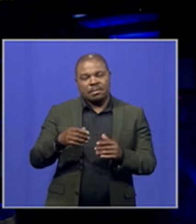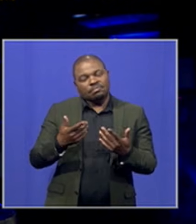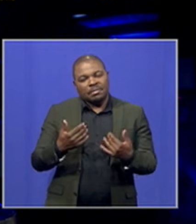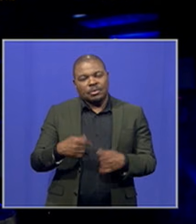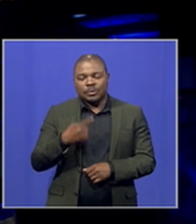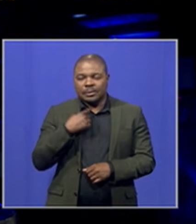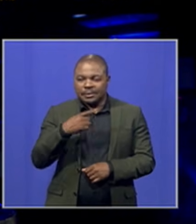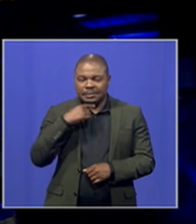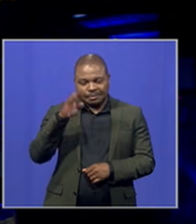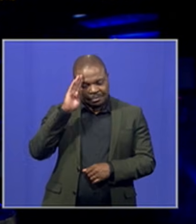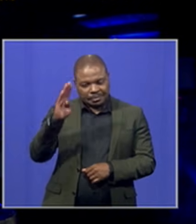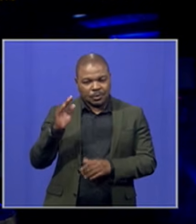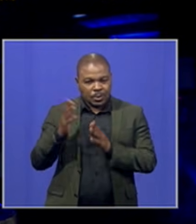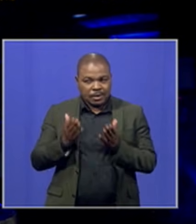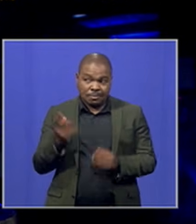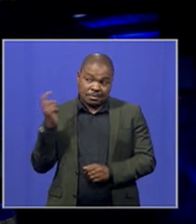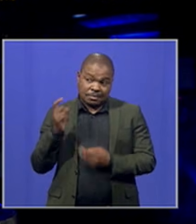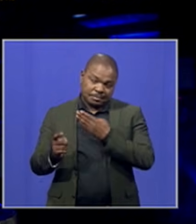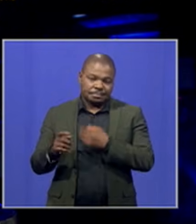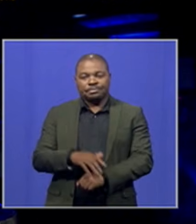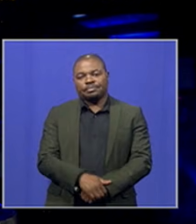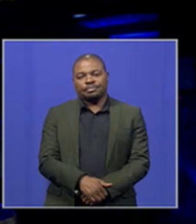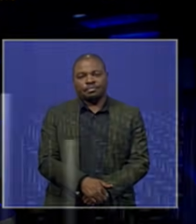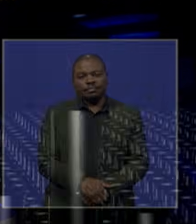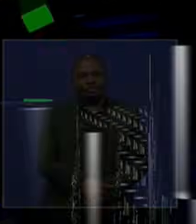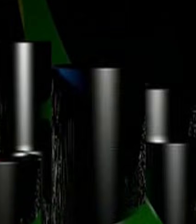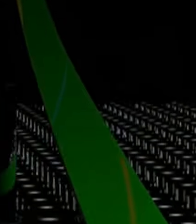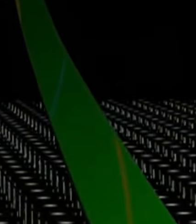hantle bulibi bwa latela.